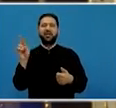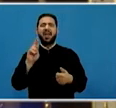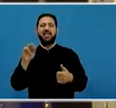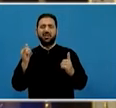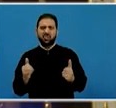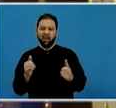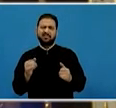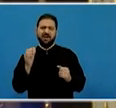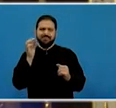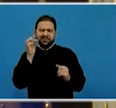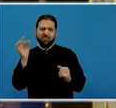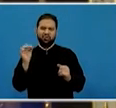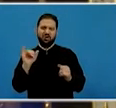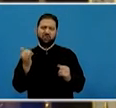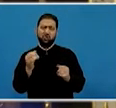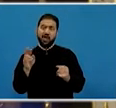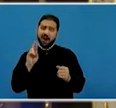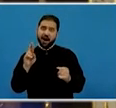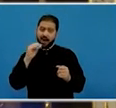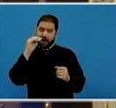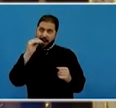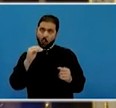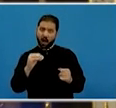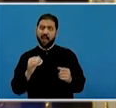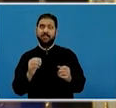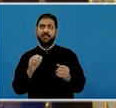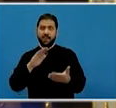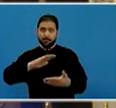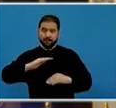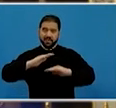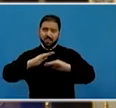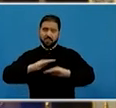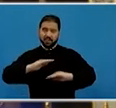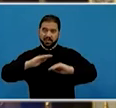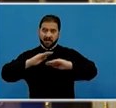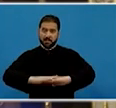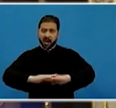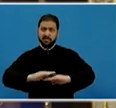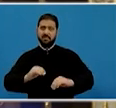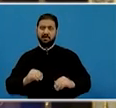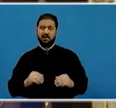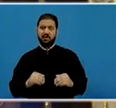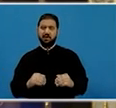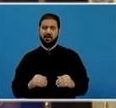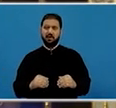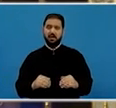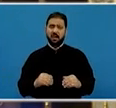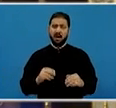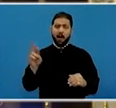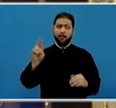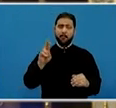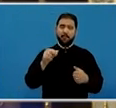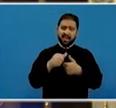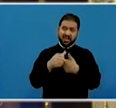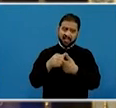numai, și regula de bază a prieteniei care înseamnă să te identifici cu celălalt,